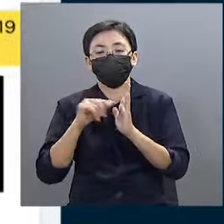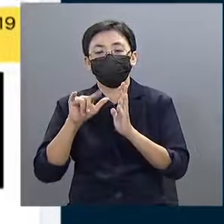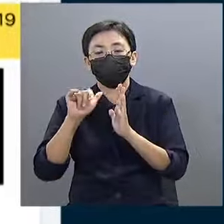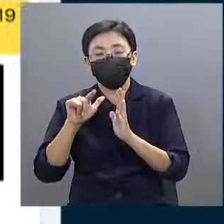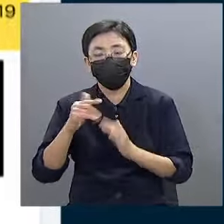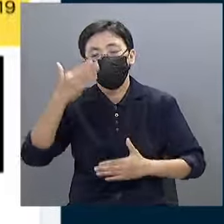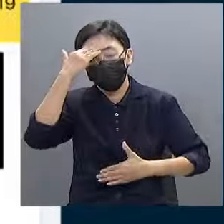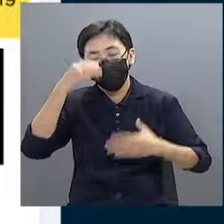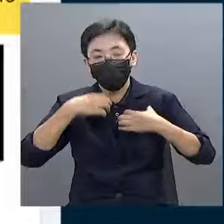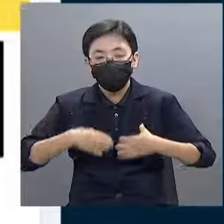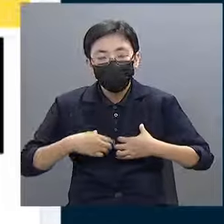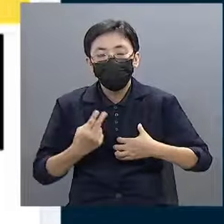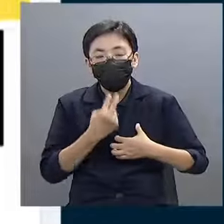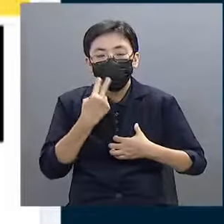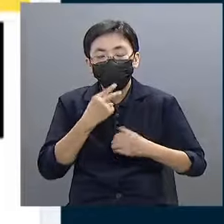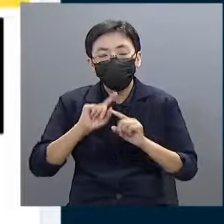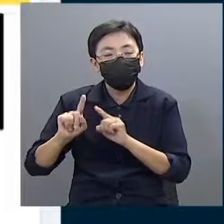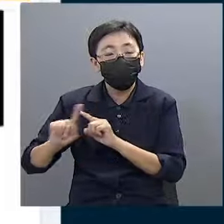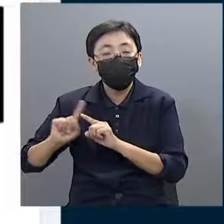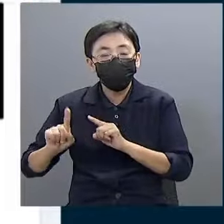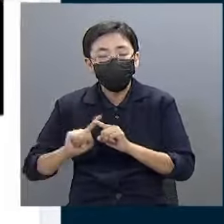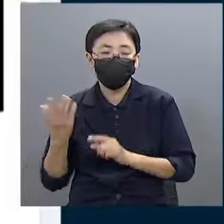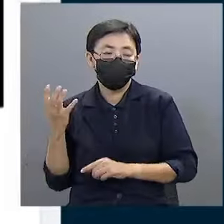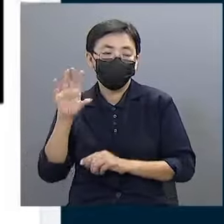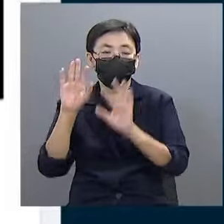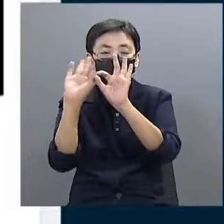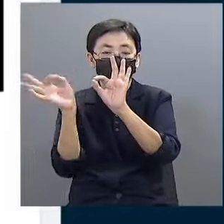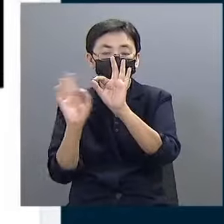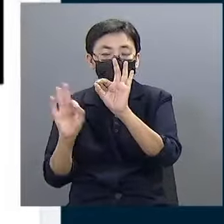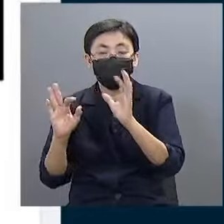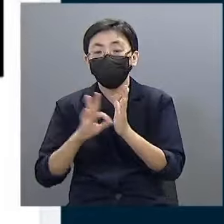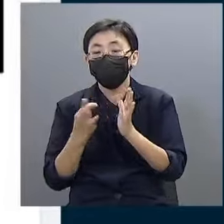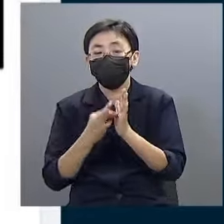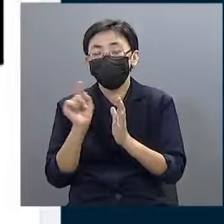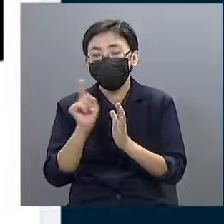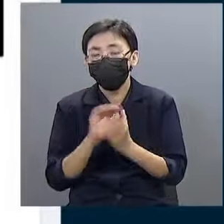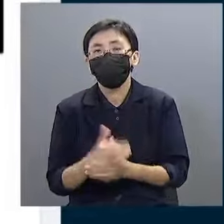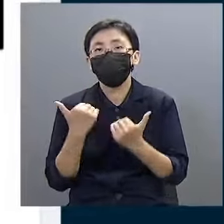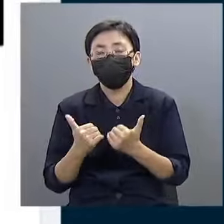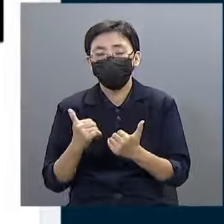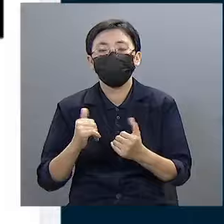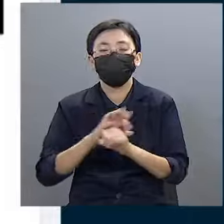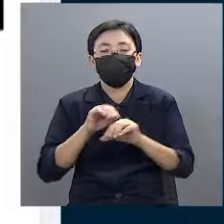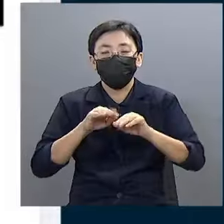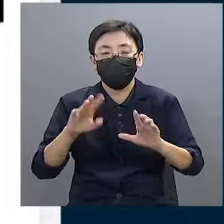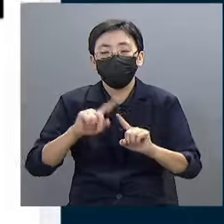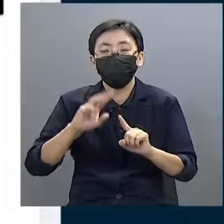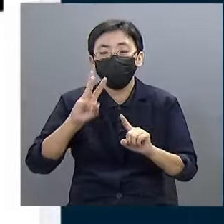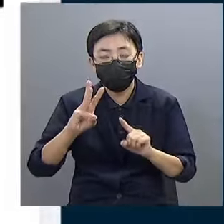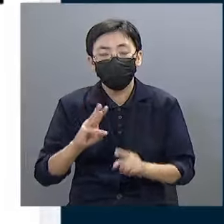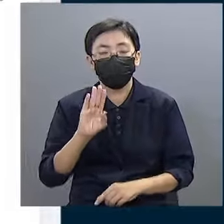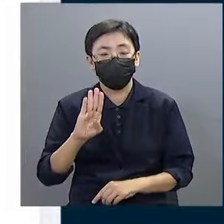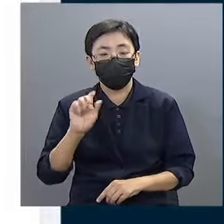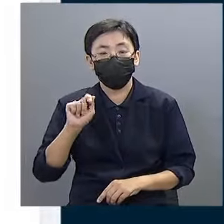ใจโพสต์ Facebookระบุนะว่าเขาจิบ 9กลับมาระบาดอีกแล้วล่ะที่ 6ในครั้งนี้เชื้อ BNจุดห้าแพร่เร็ว